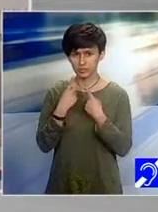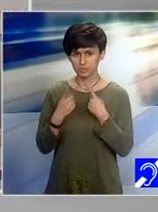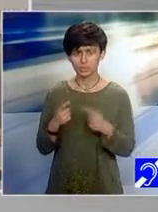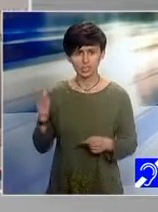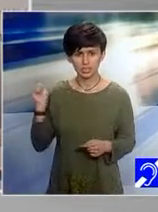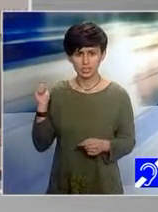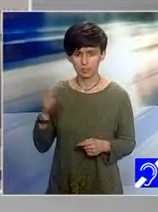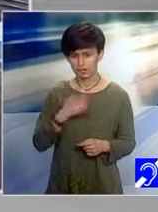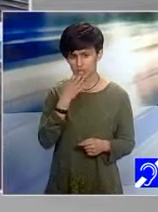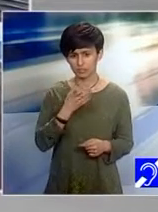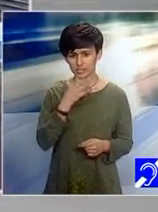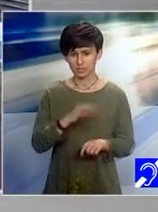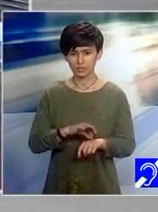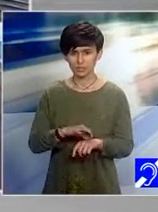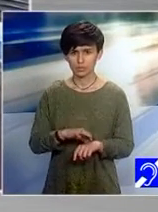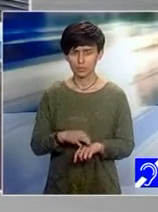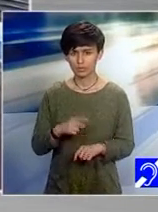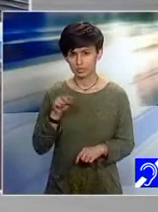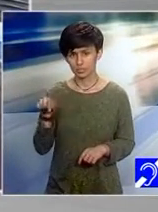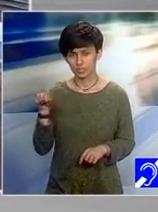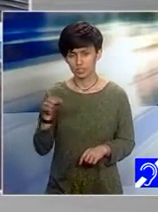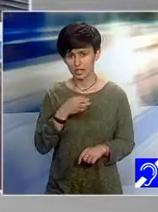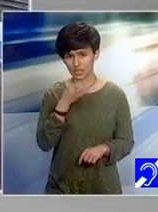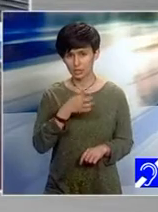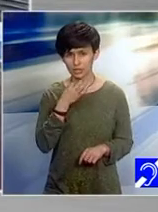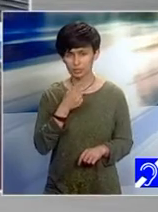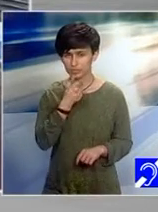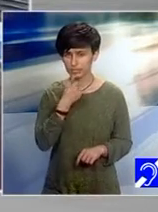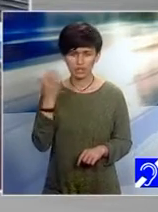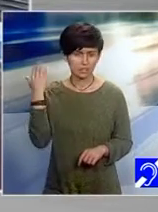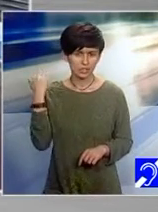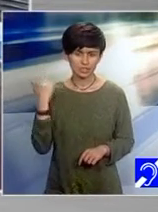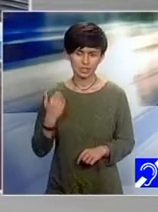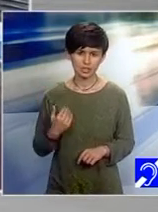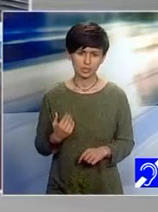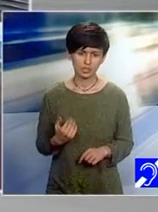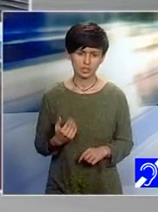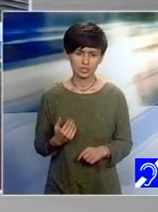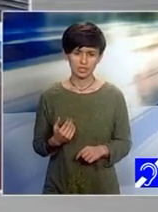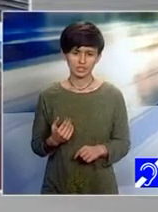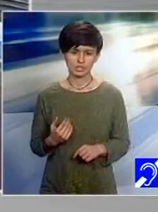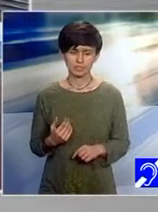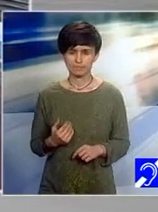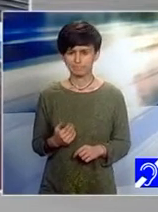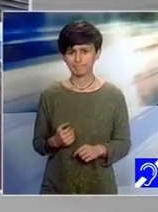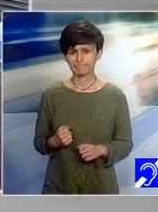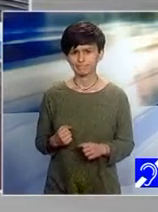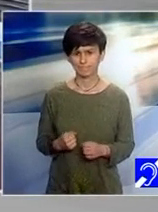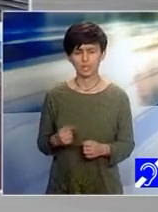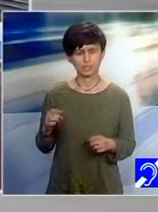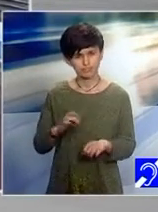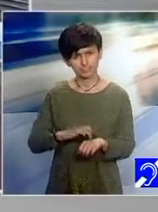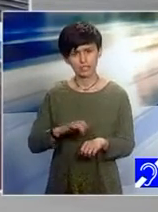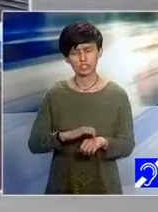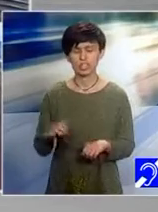cu domnul doctor Habor și mi-a spus că la un moment dat, anul trecut sau când, anul acesta, mă rog, în primăvară, se tot chinuiau de unde să aducă